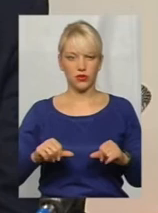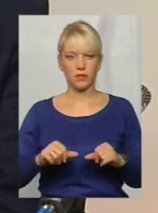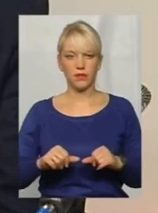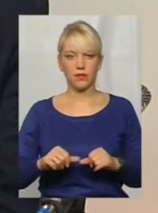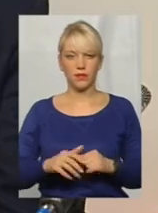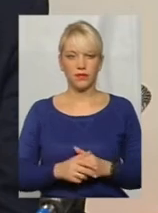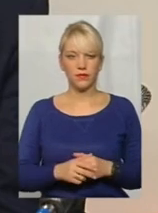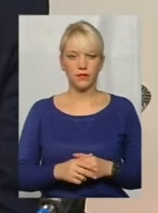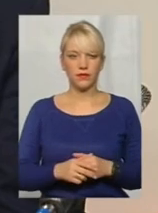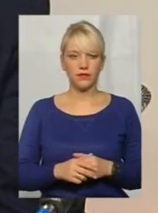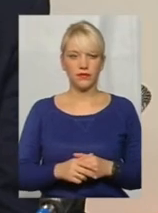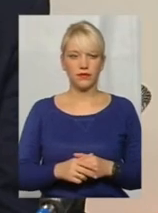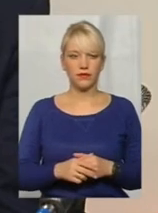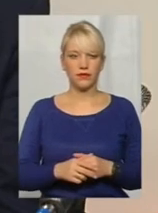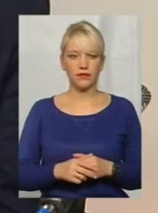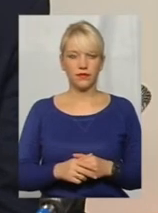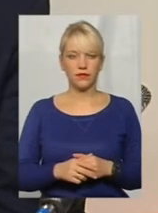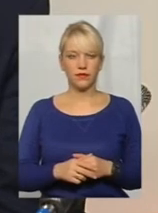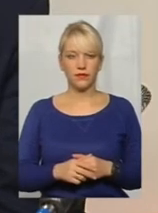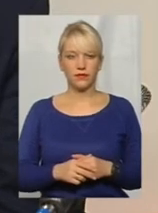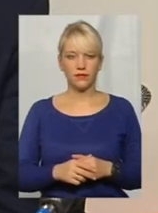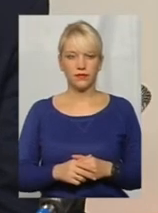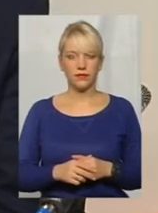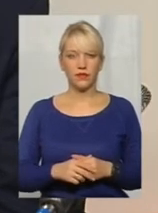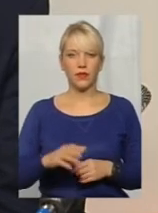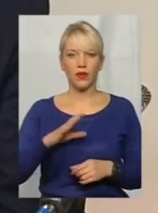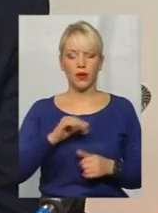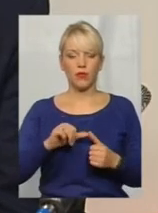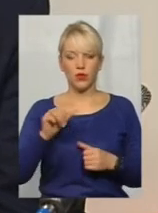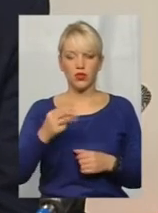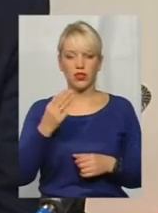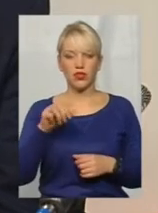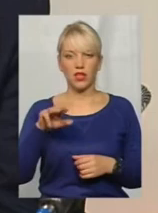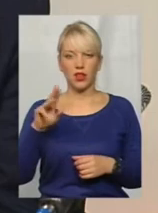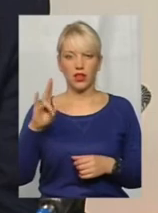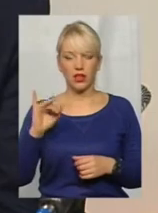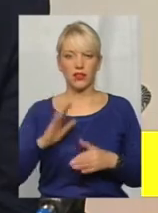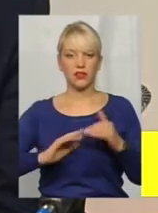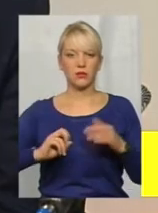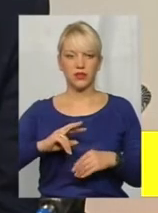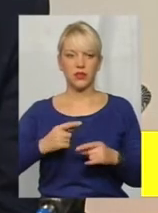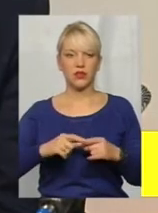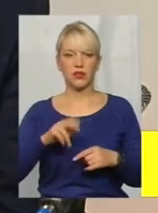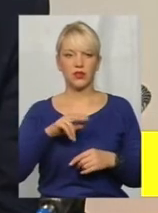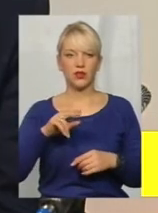комісії входили і позаштатний спеціаліст ДОС ОДА